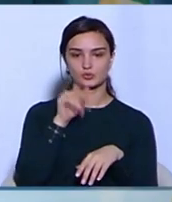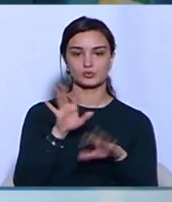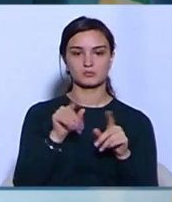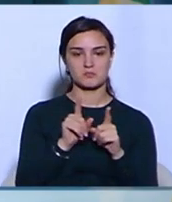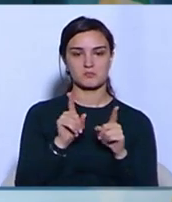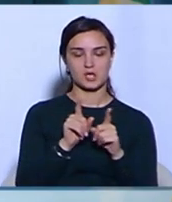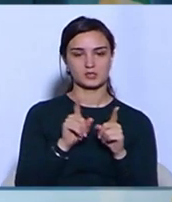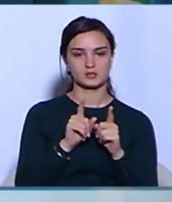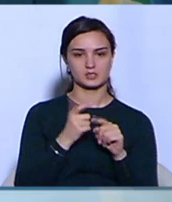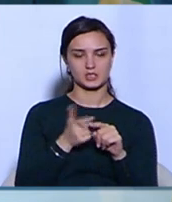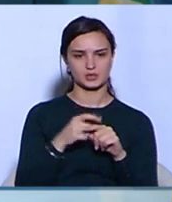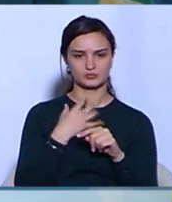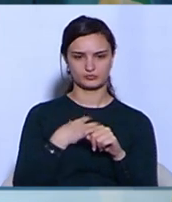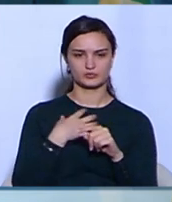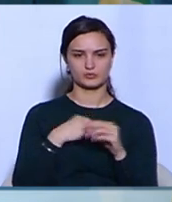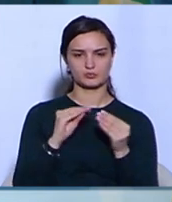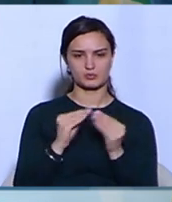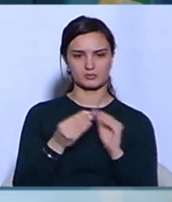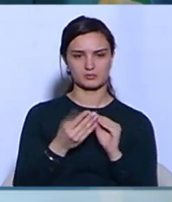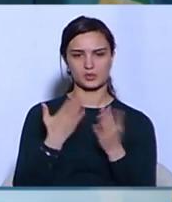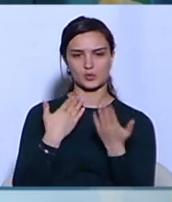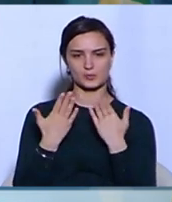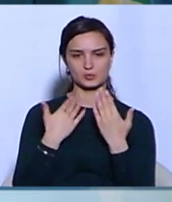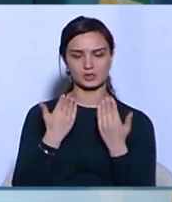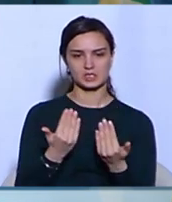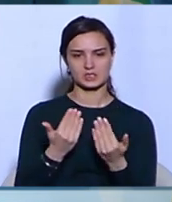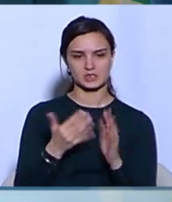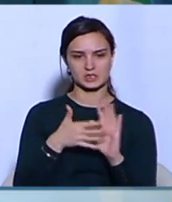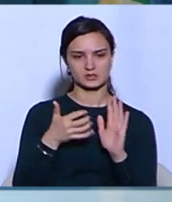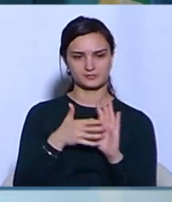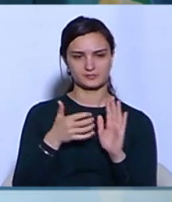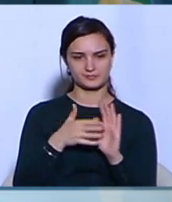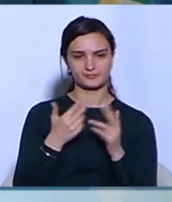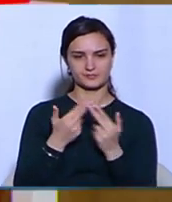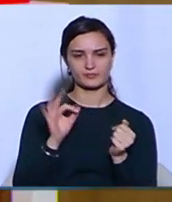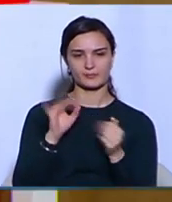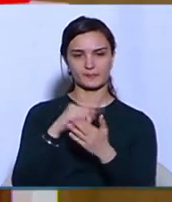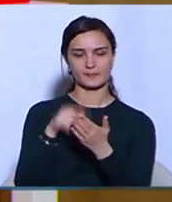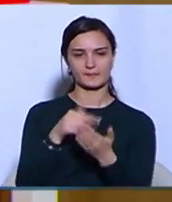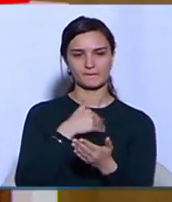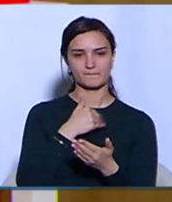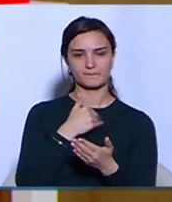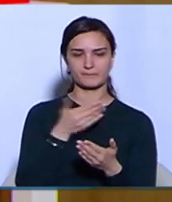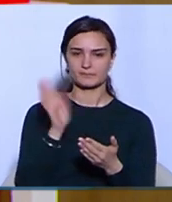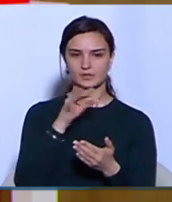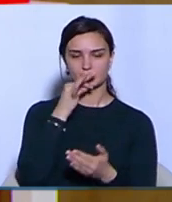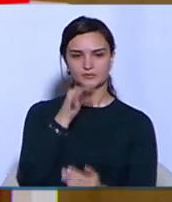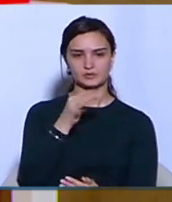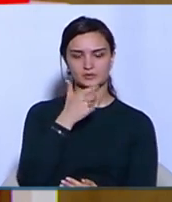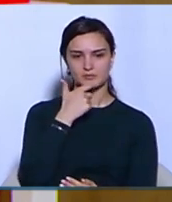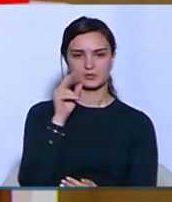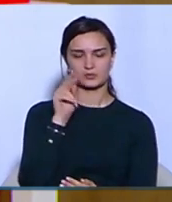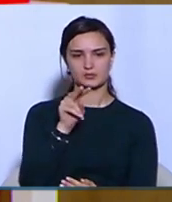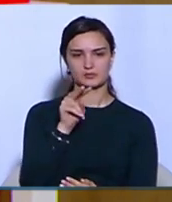მაინც ძალიან წამყვანი პრობლემა არის კომუნიკაციის დეფიციტი. სწორედ ამის კითხვა მინდოდა. მოდით გავახსენოთ